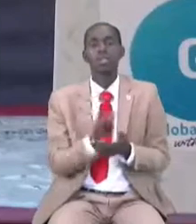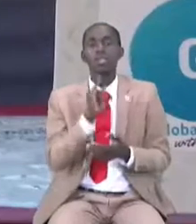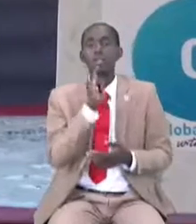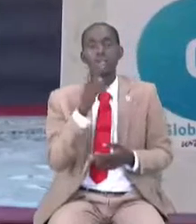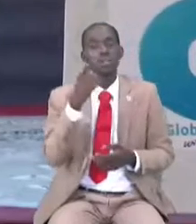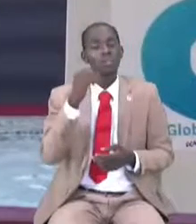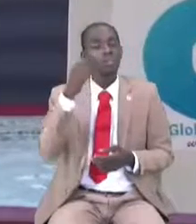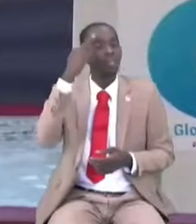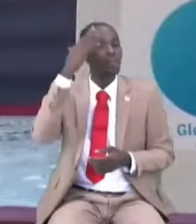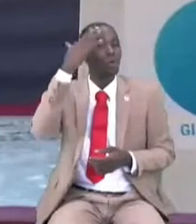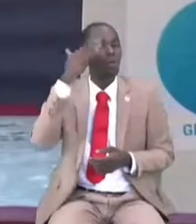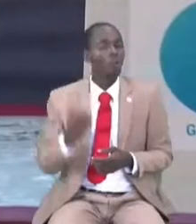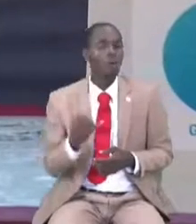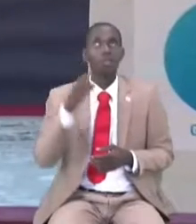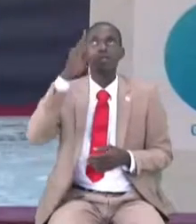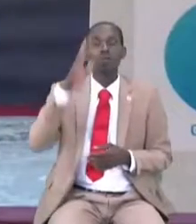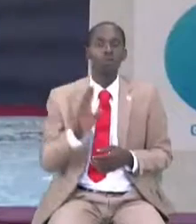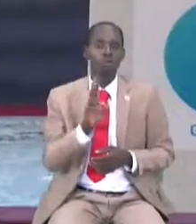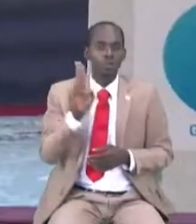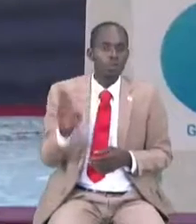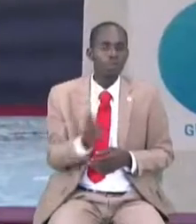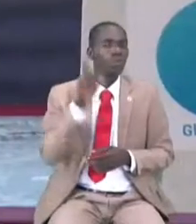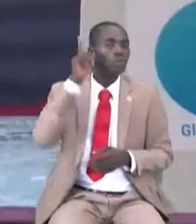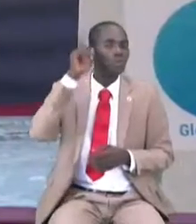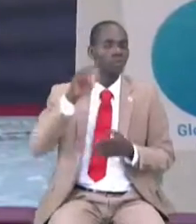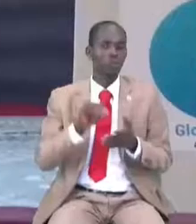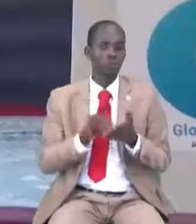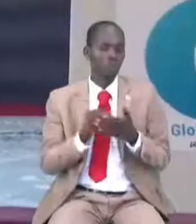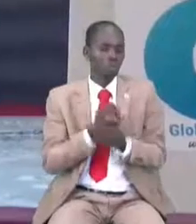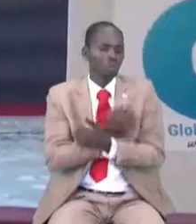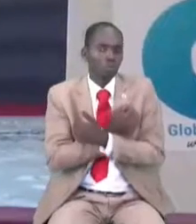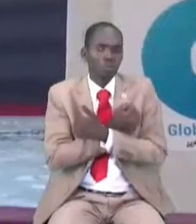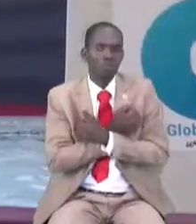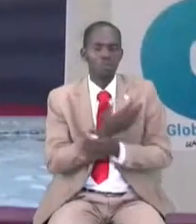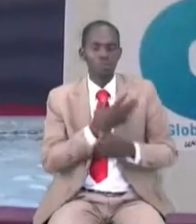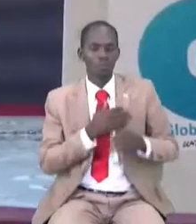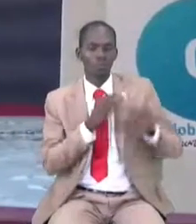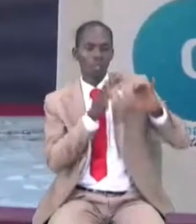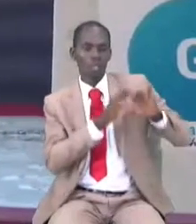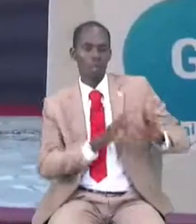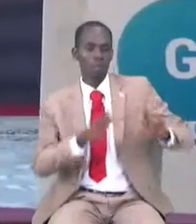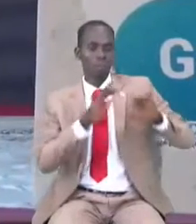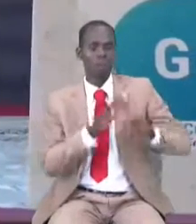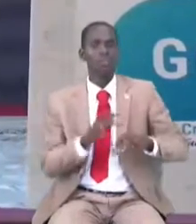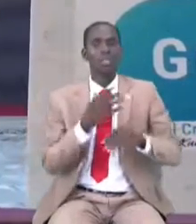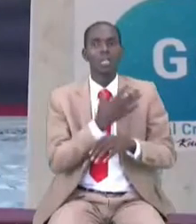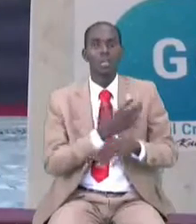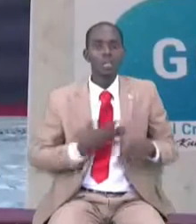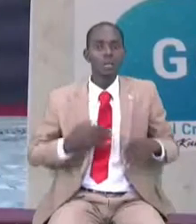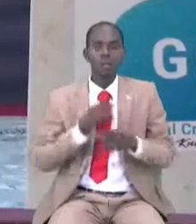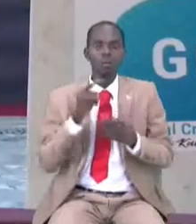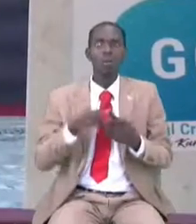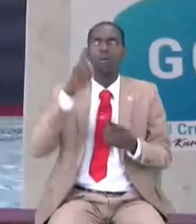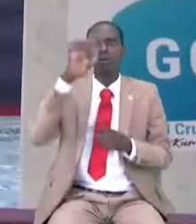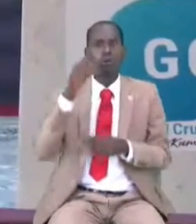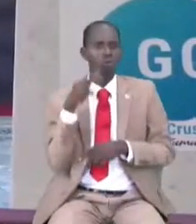amour, sa compassion, sa miséricorde. Quand il a vu que ces gens se sont repentis, c'est ce qu'ils cherchaient. Ces gens étaient